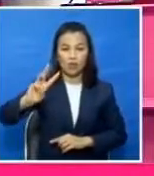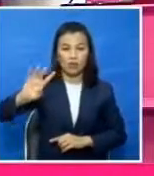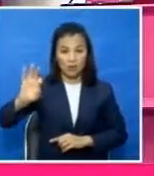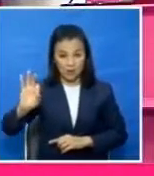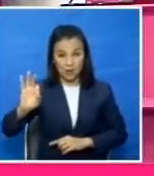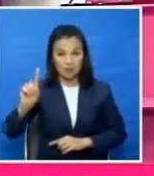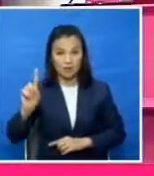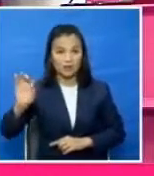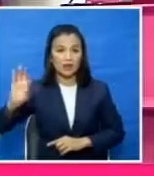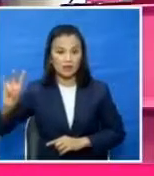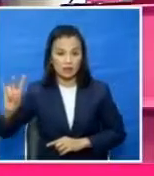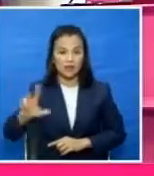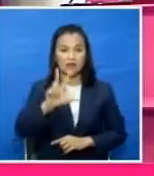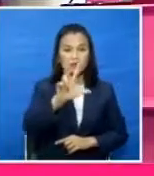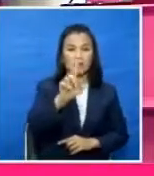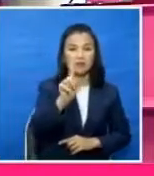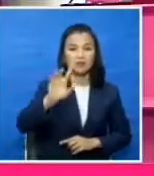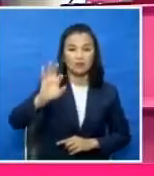3169197